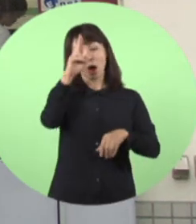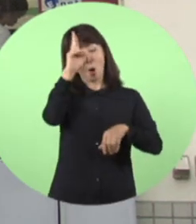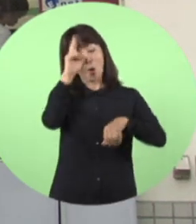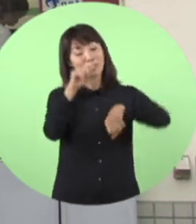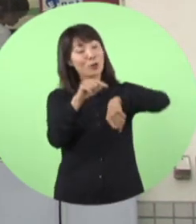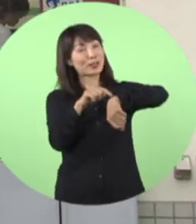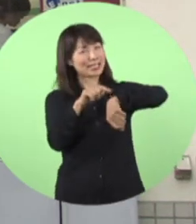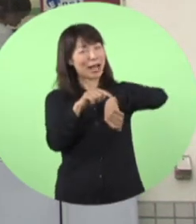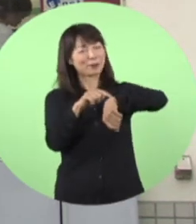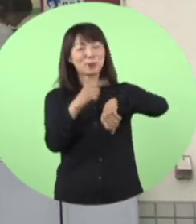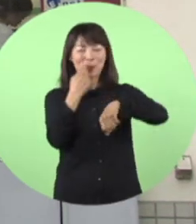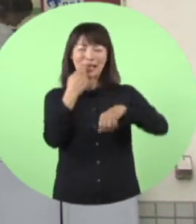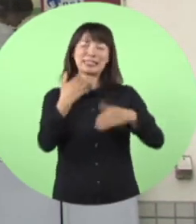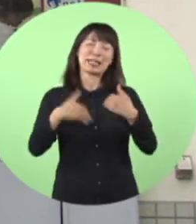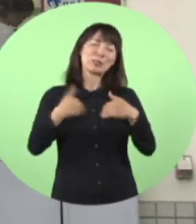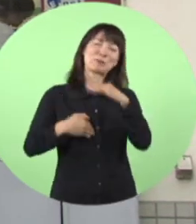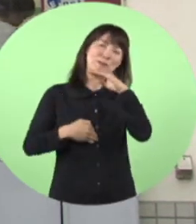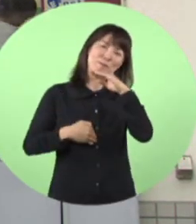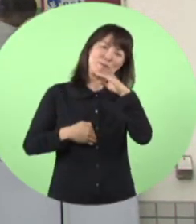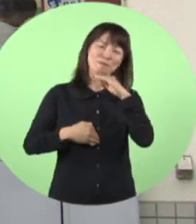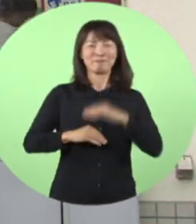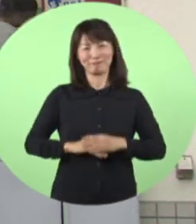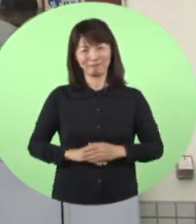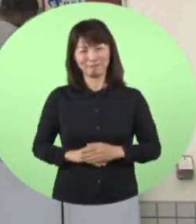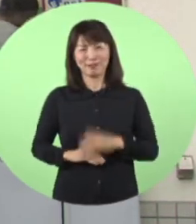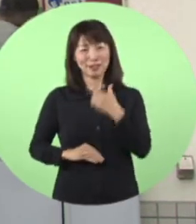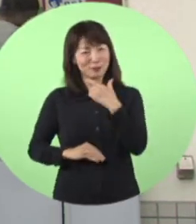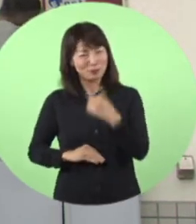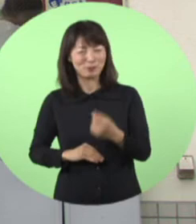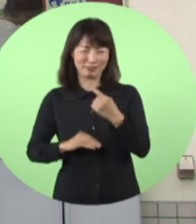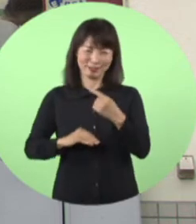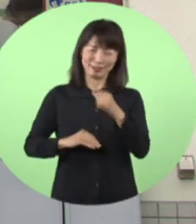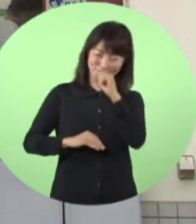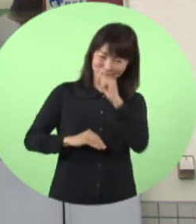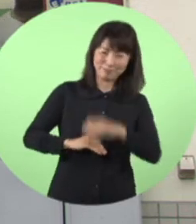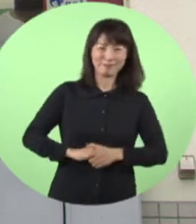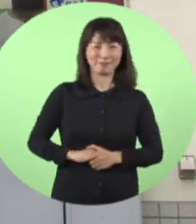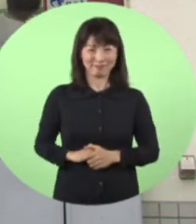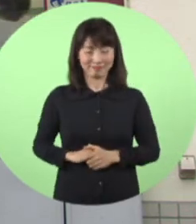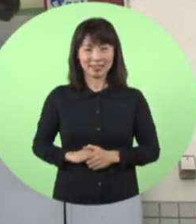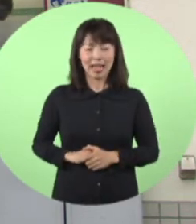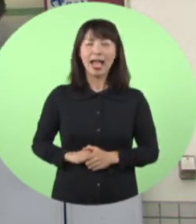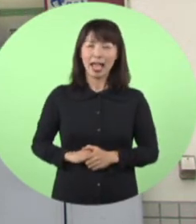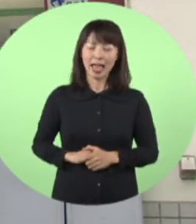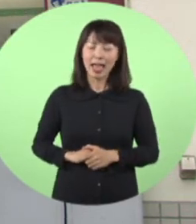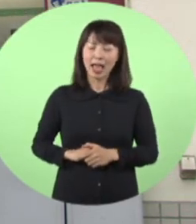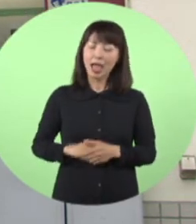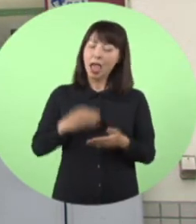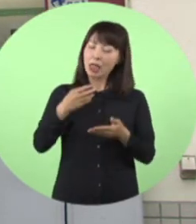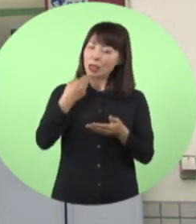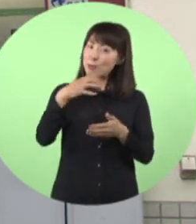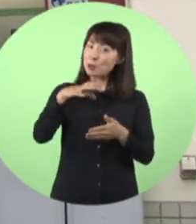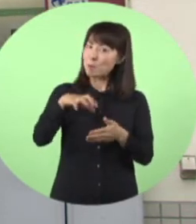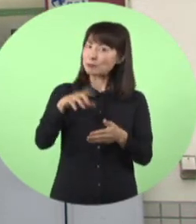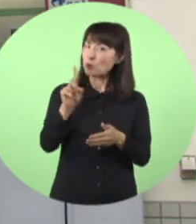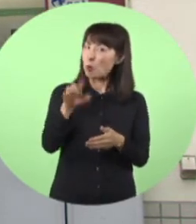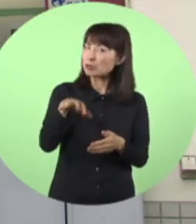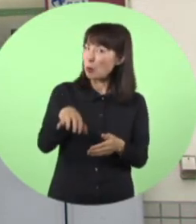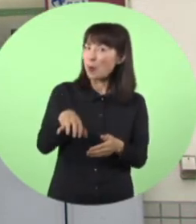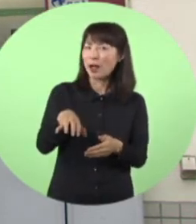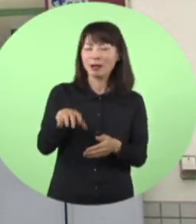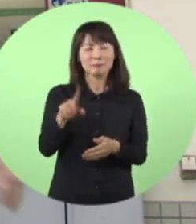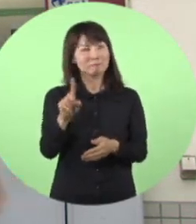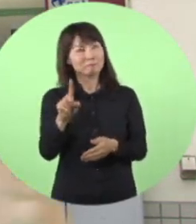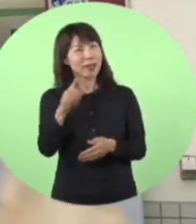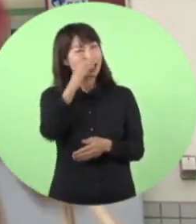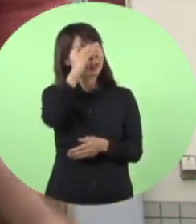好き。 私もです。 どこ行く。 景色のいいところがいいです。 じゃああそこにしよう。 は